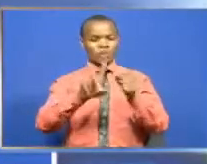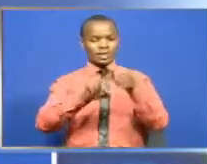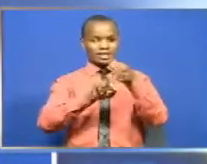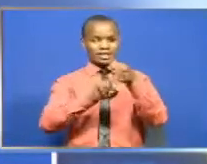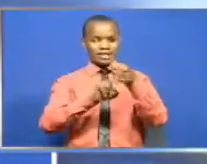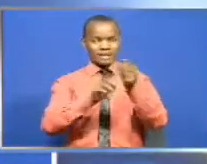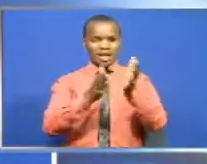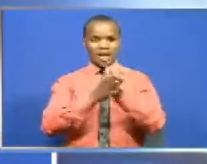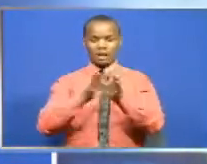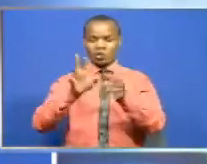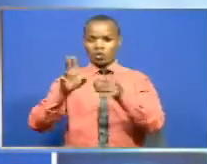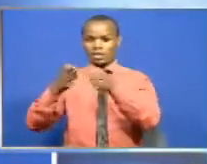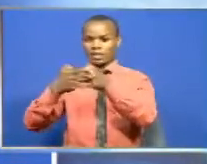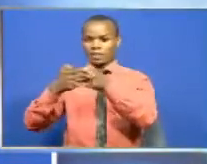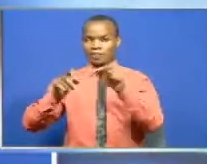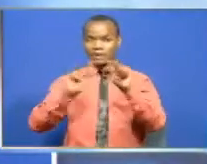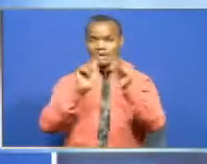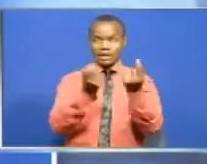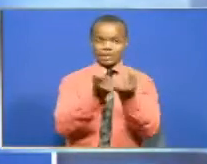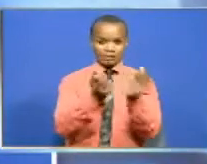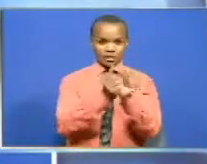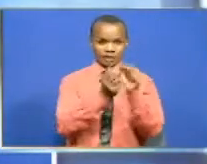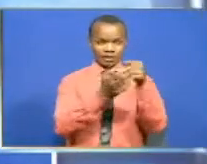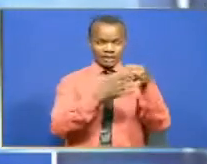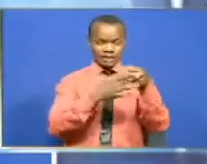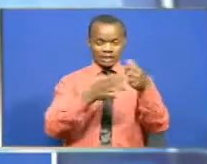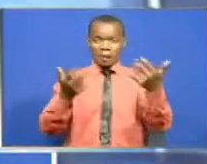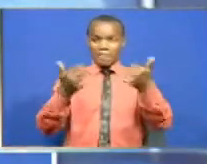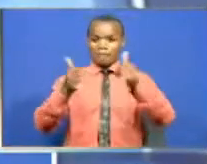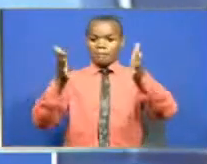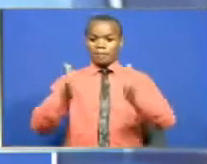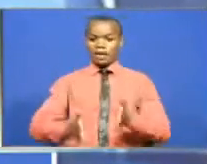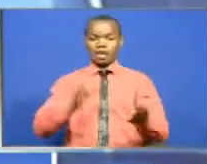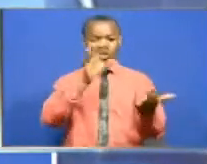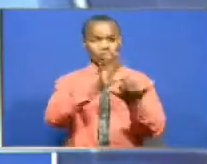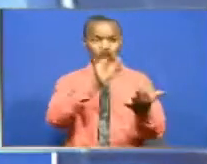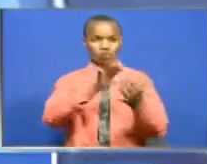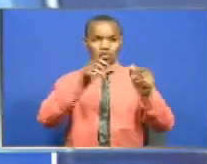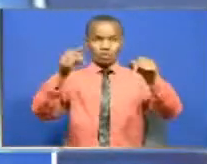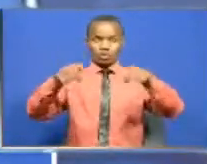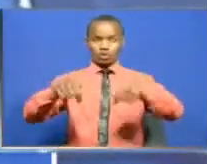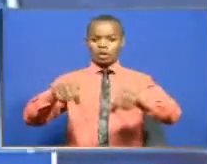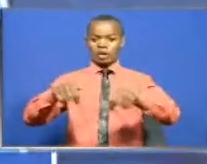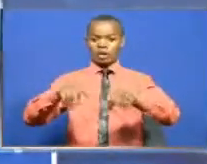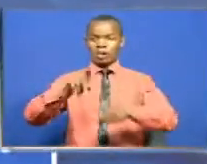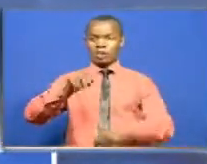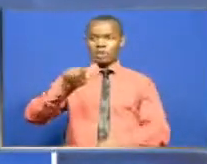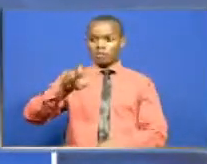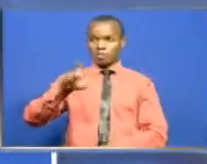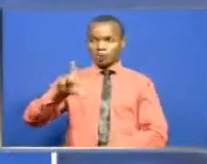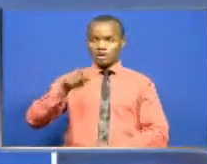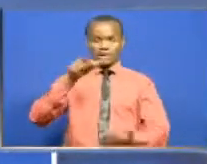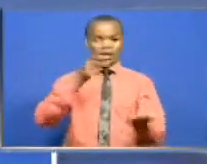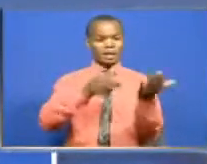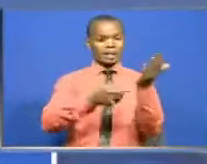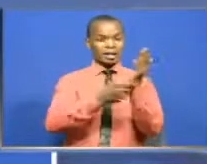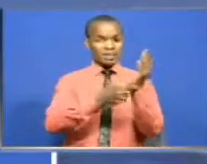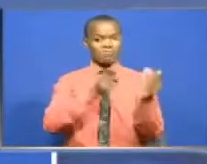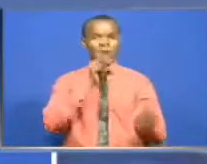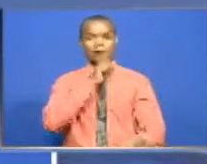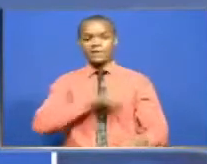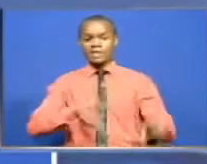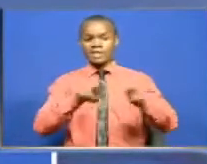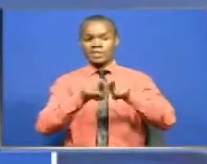huu. Timu hiyo ya wachezaji 17 iliyotajwa leo na kinara wa shirikisho la mchezo huo humu nchini Paul Otula pia